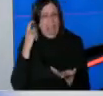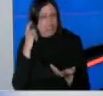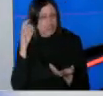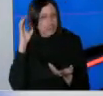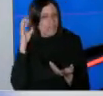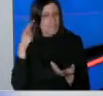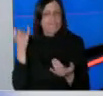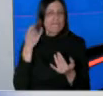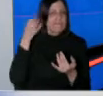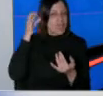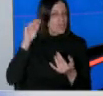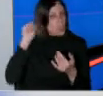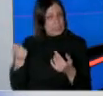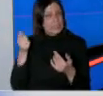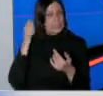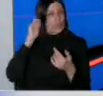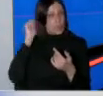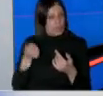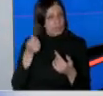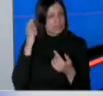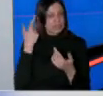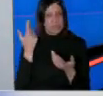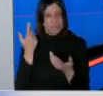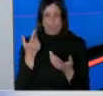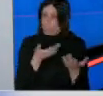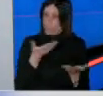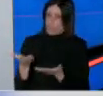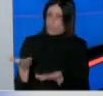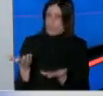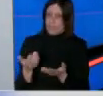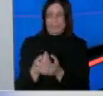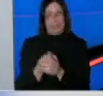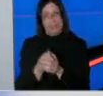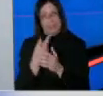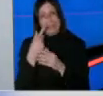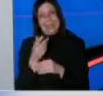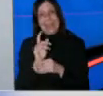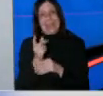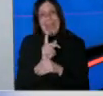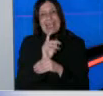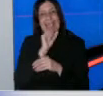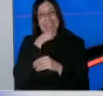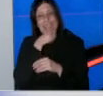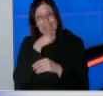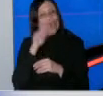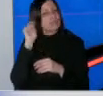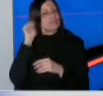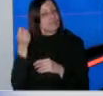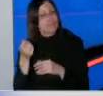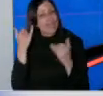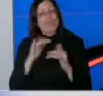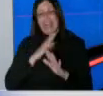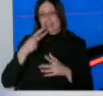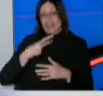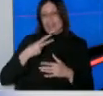לא, דווקא אין שום דבר. אז תוציא את האוזניה, מה כל כך קשה לך? בבקשה. חבר'ה, רגע היסטורי. הנה, האוזניה יצאה, עכשיו זה רק אתה